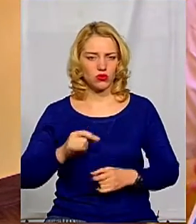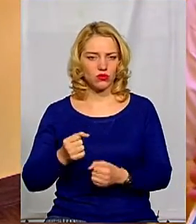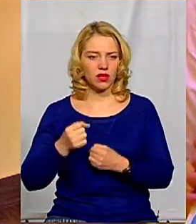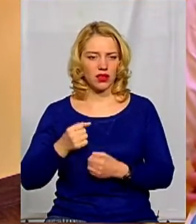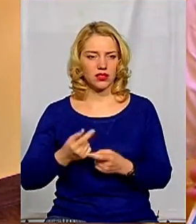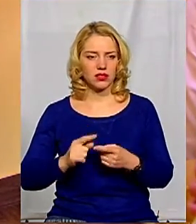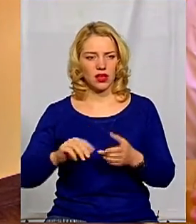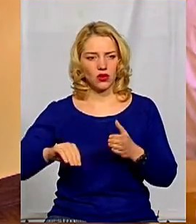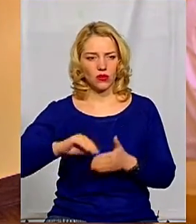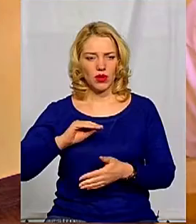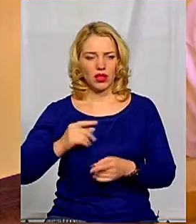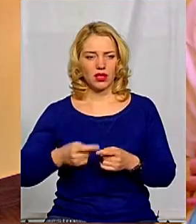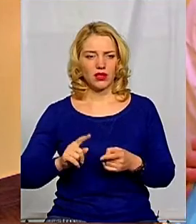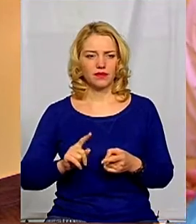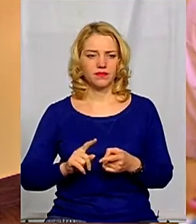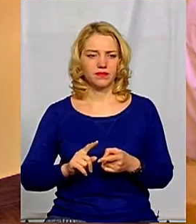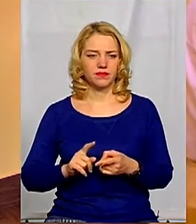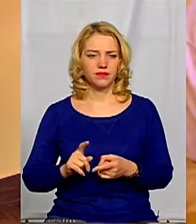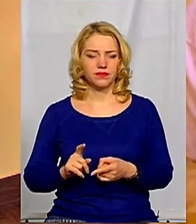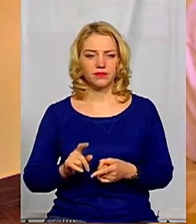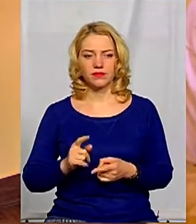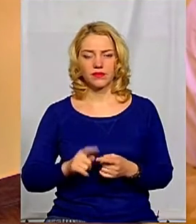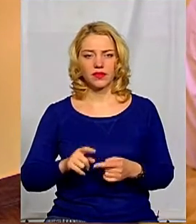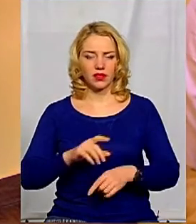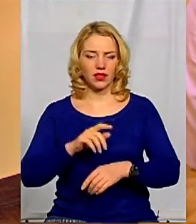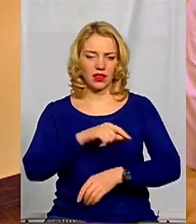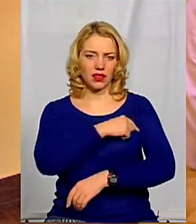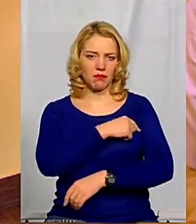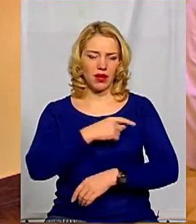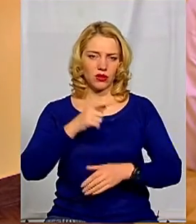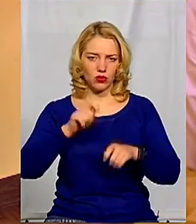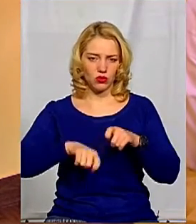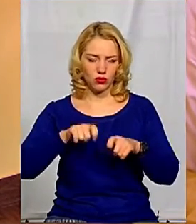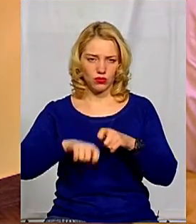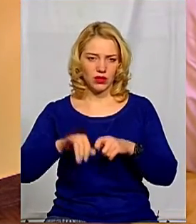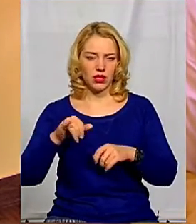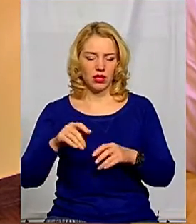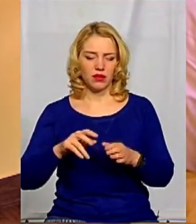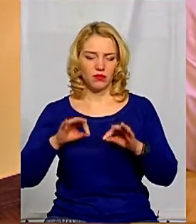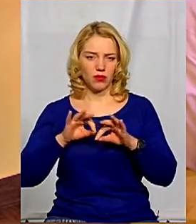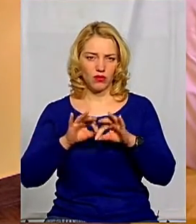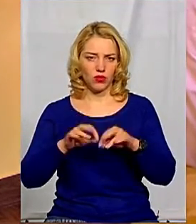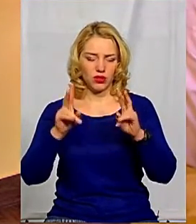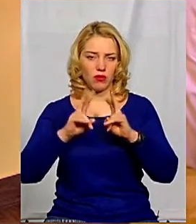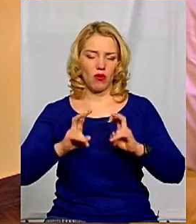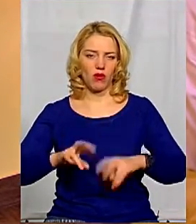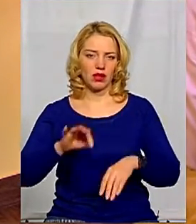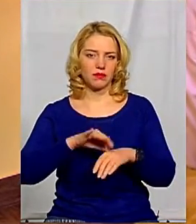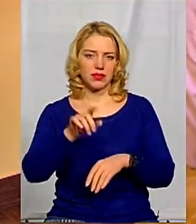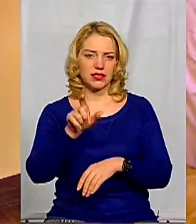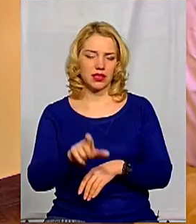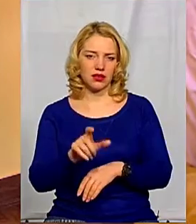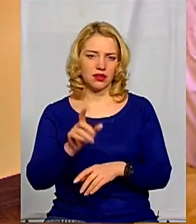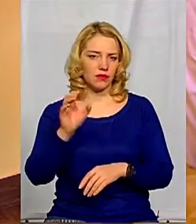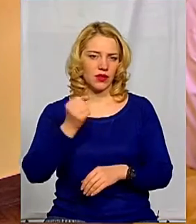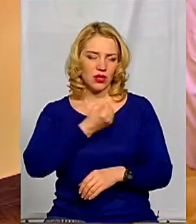їх закупили з спалахом цієї хвороби. Вимірюємо температуру, проводимо відповідний огляд пацієнта,